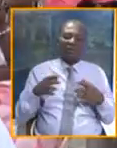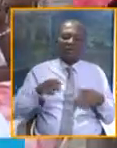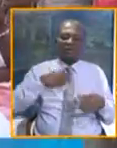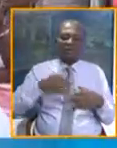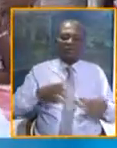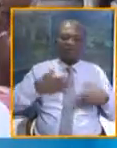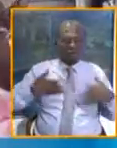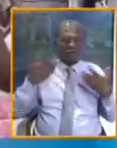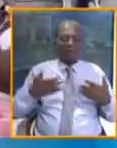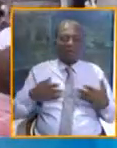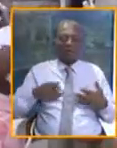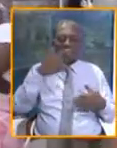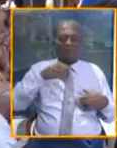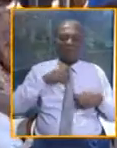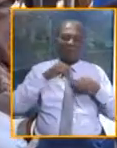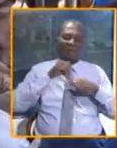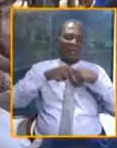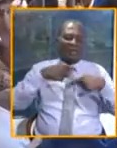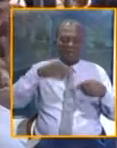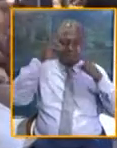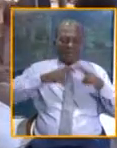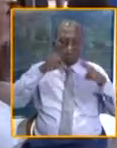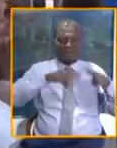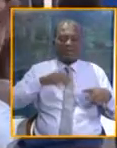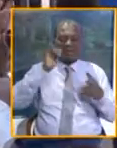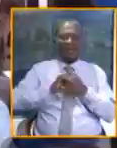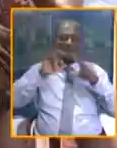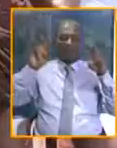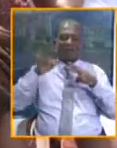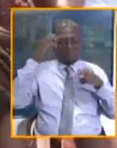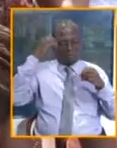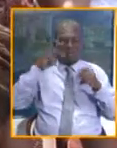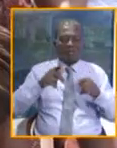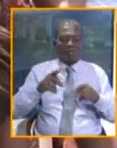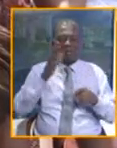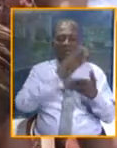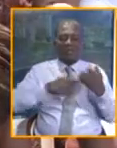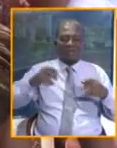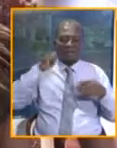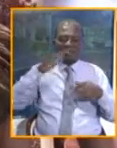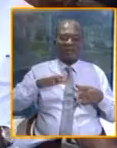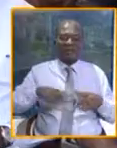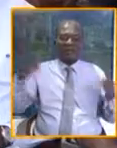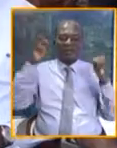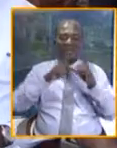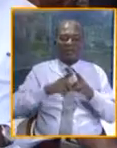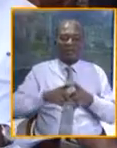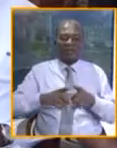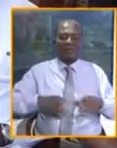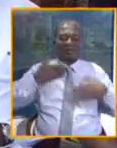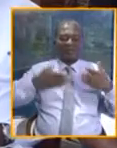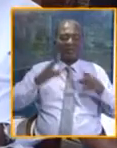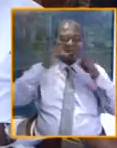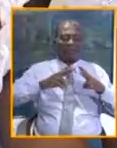très satisfaite. Parce que nous parlons dans nos villages. Cette fête a été une occasion pour certaines femmes, de retrouver l'ambiance du village et de célébrer